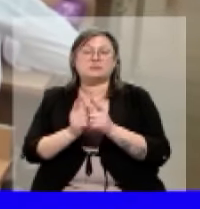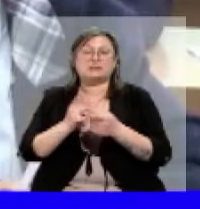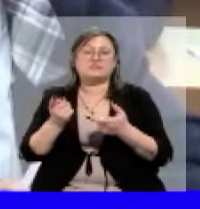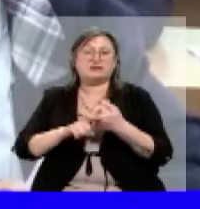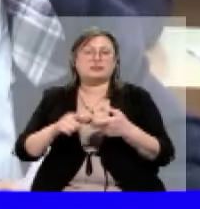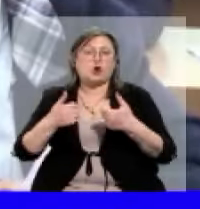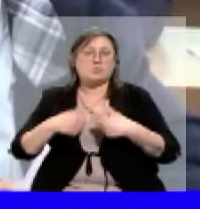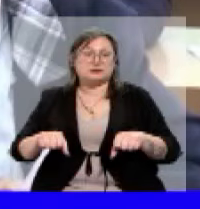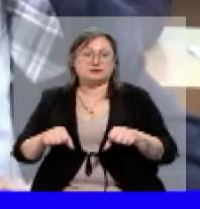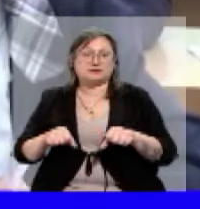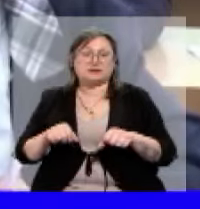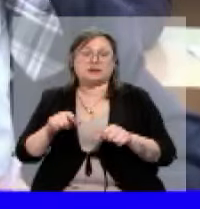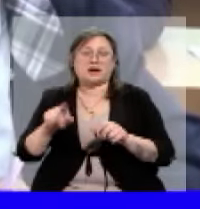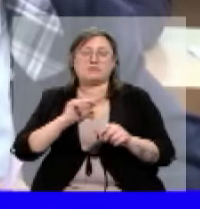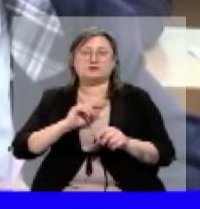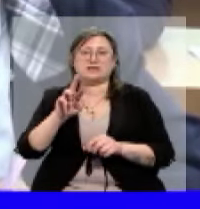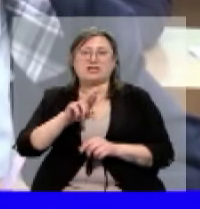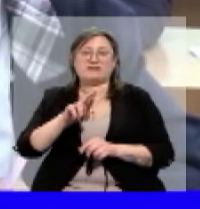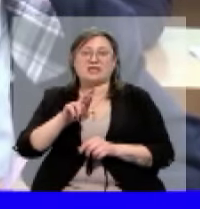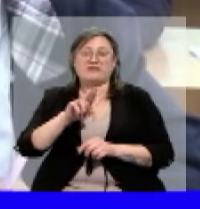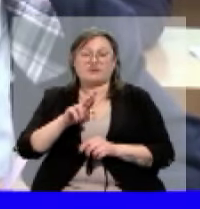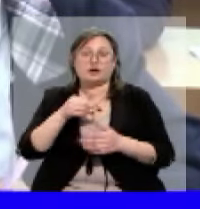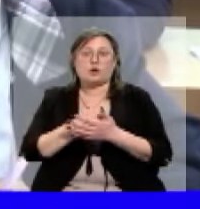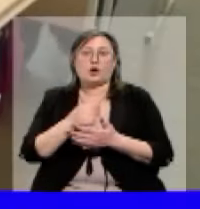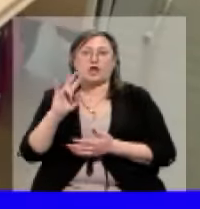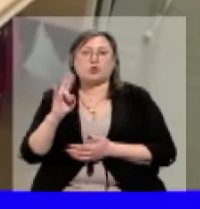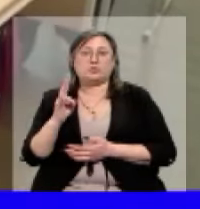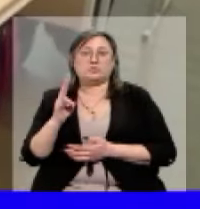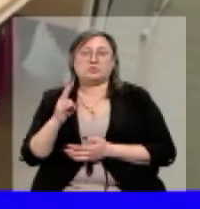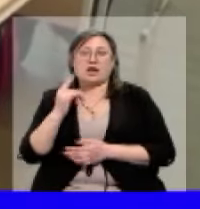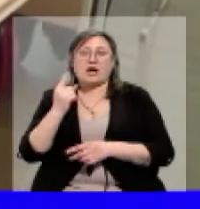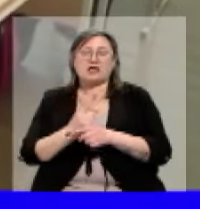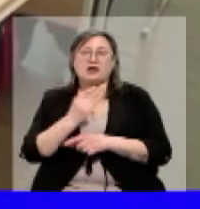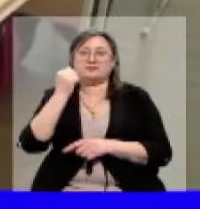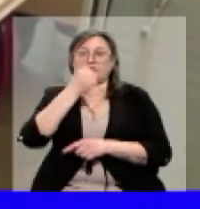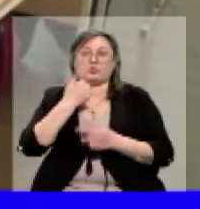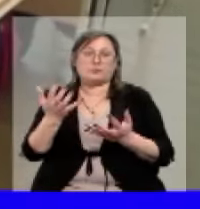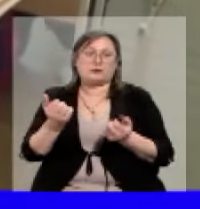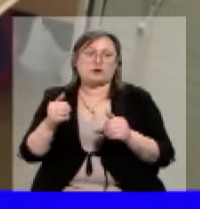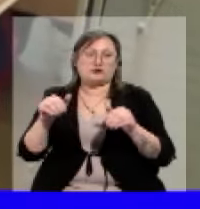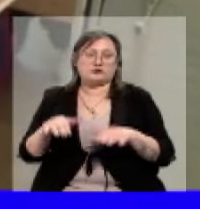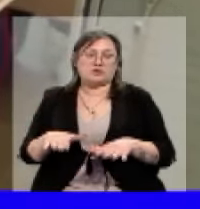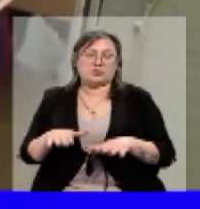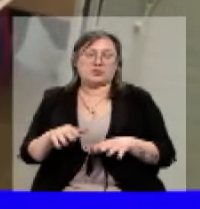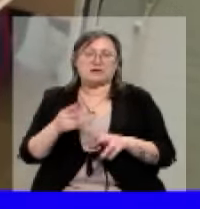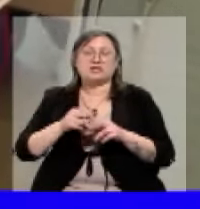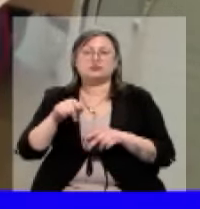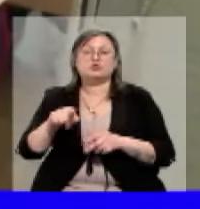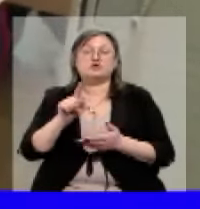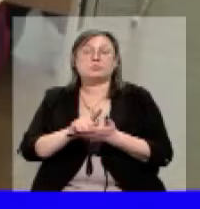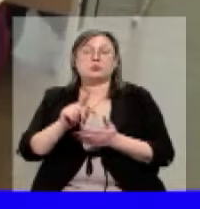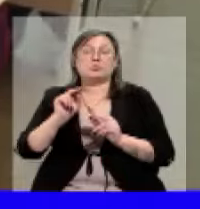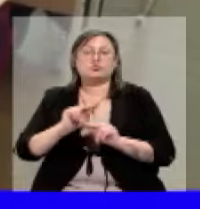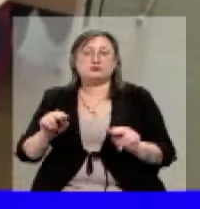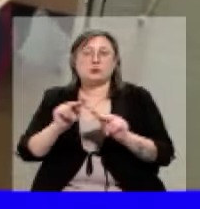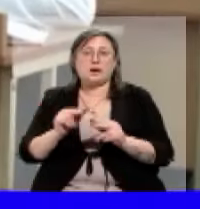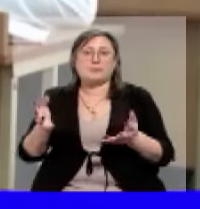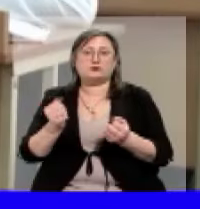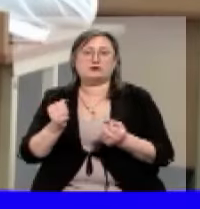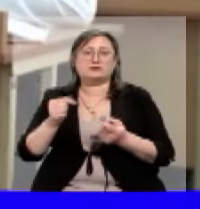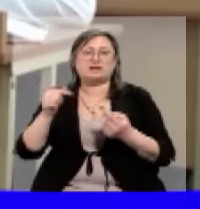қаңтардан маусымға дейін жұмыс істейді және жылына бір рет шешім шығарады. Бұл мұғалімдерге 1 қыркүйектен бастап жалақыға қосымша